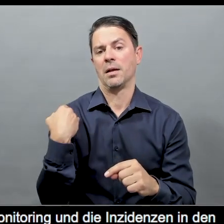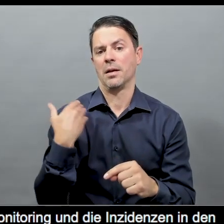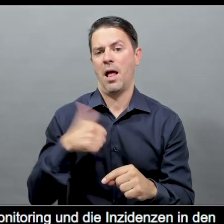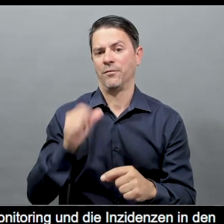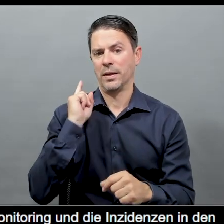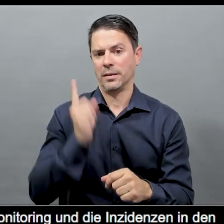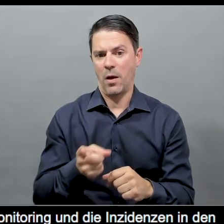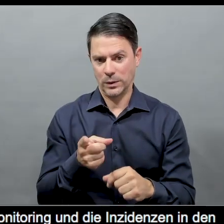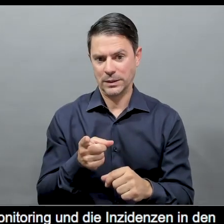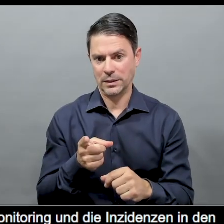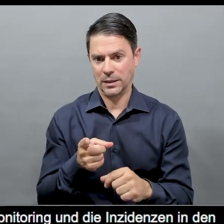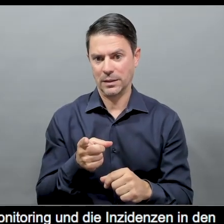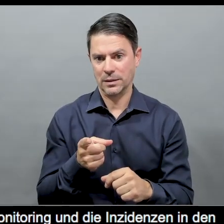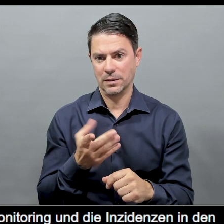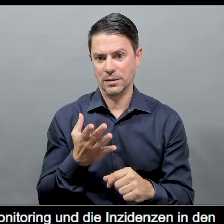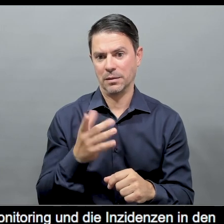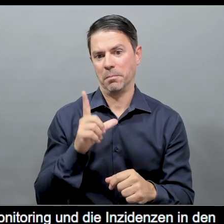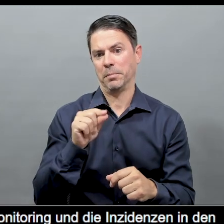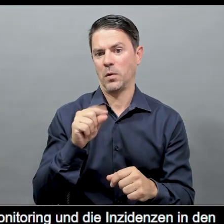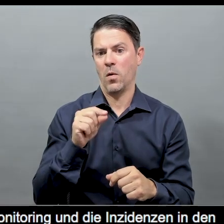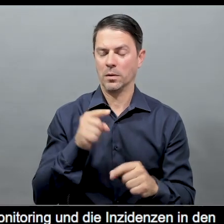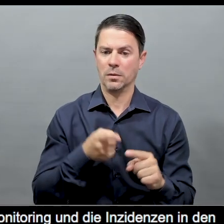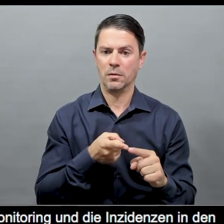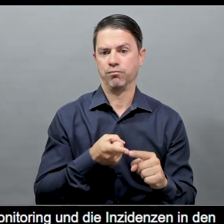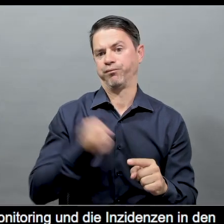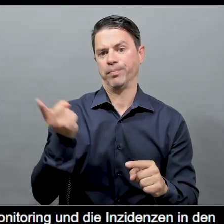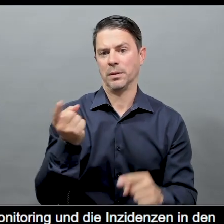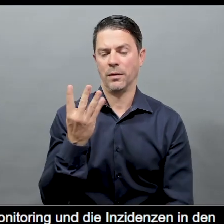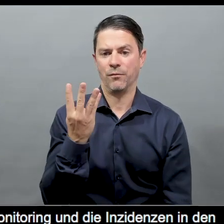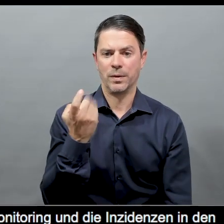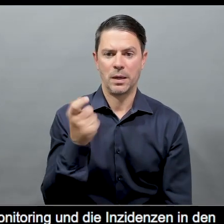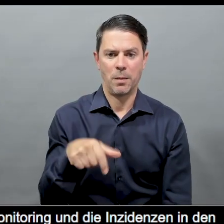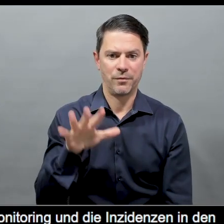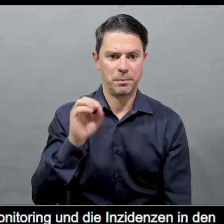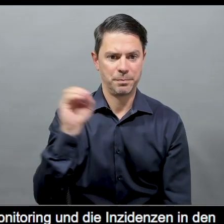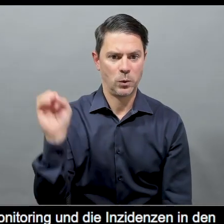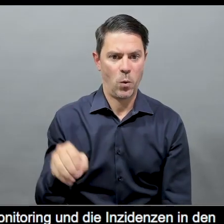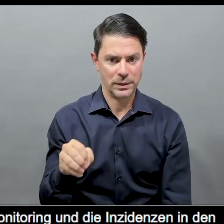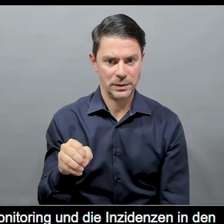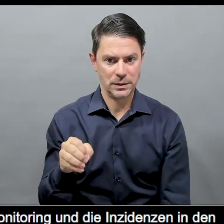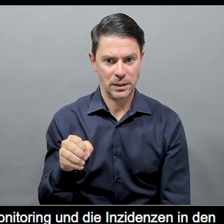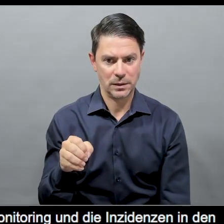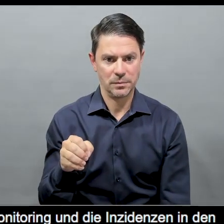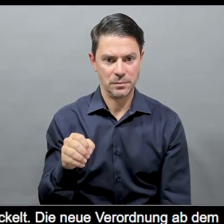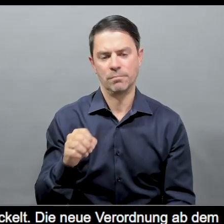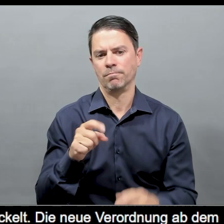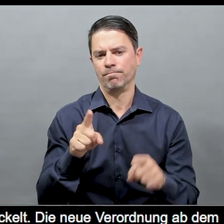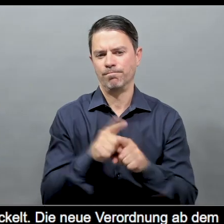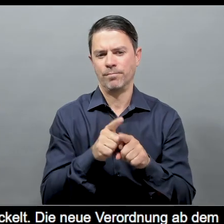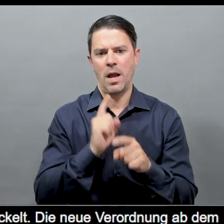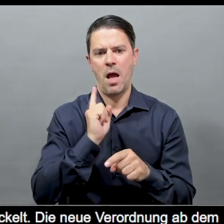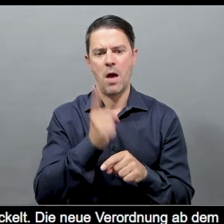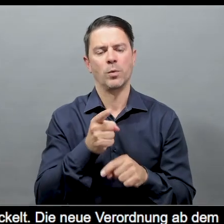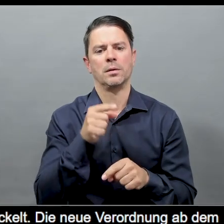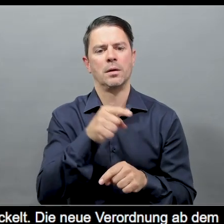von heute. Ist also insgesamt alles sehr weit weg von irgendwelchen Schwellenwerten, die wir früher mal definiert hatten, oder von